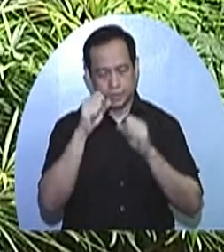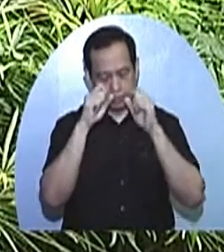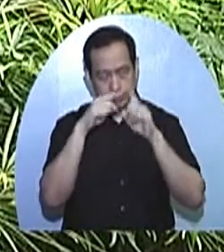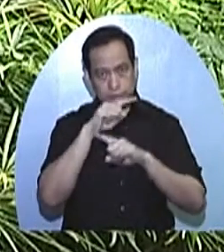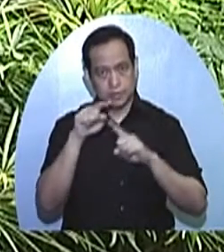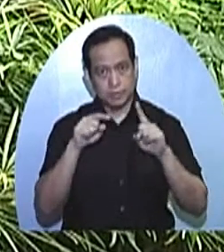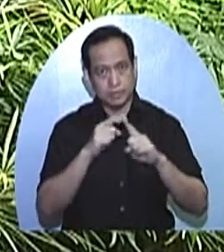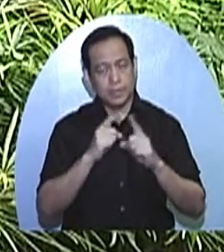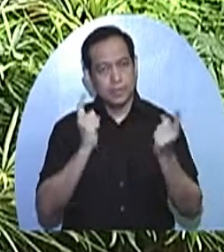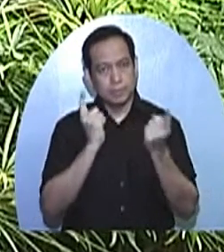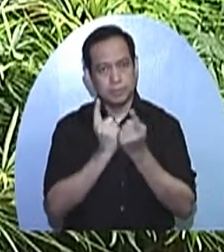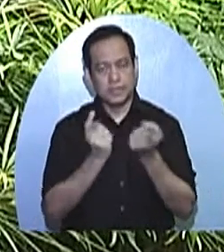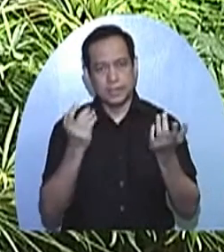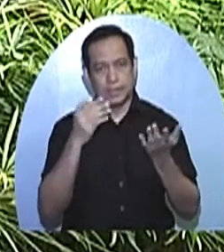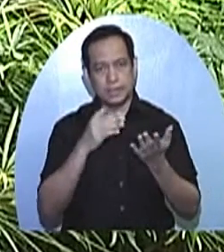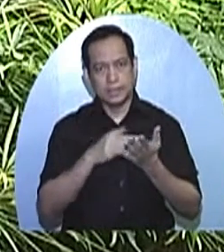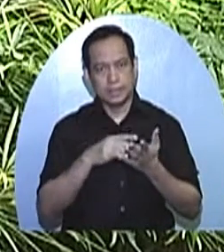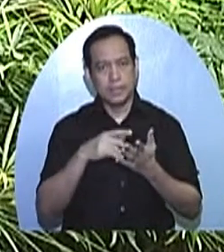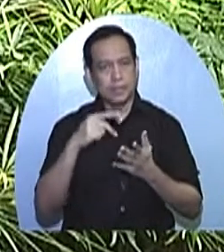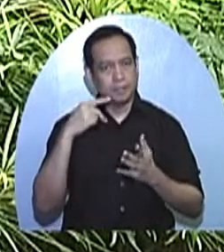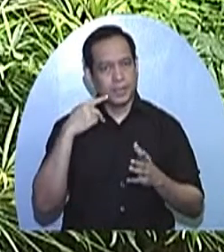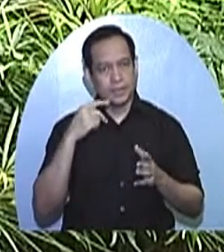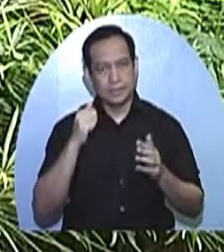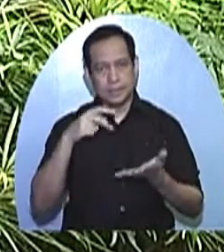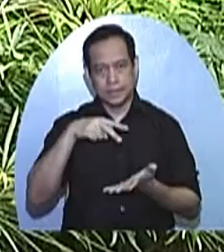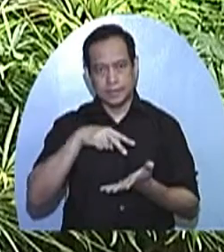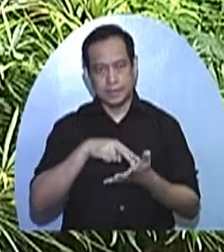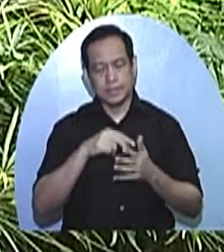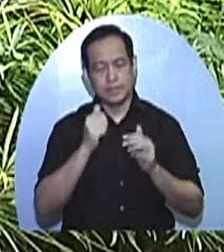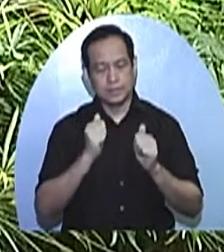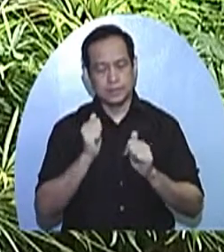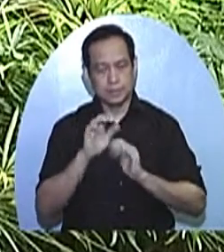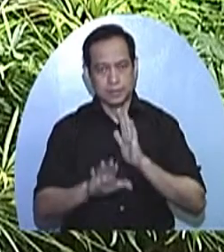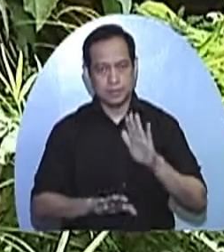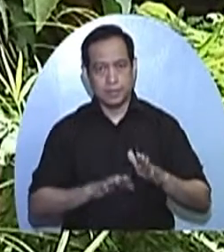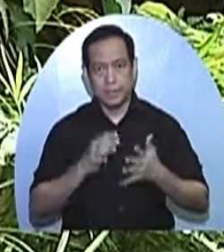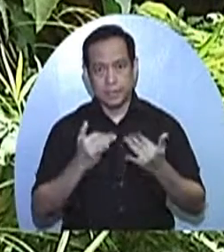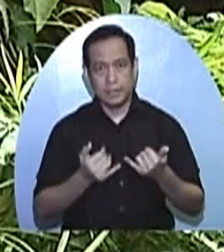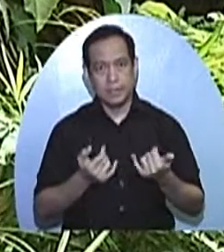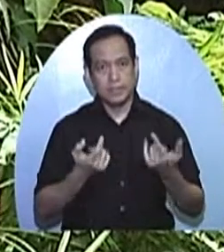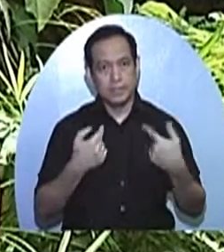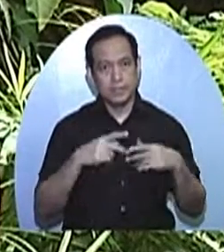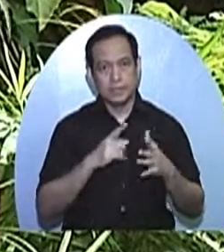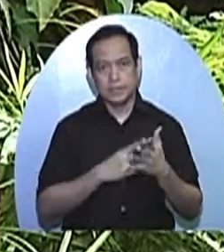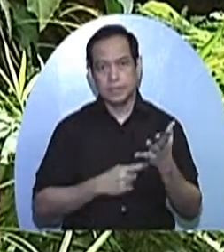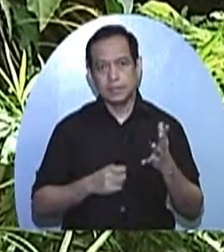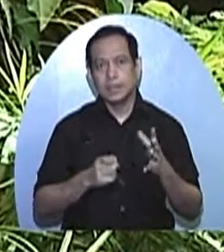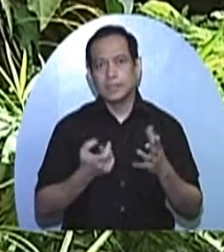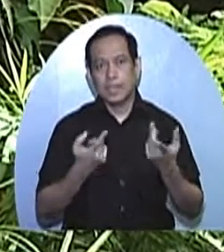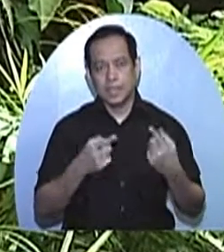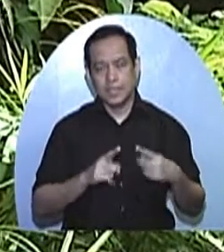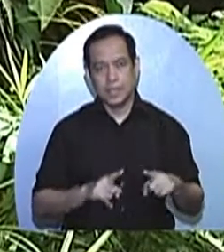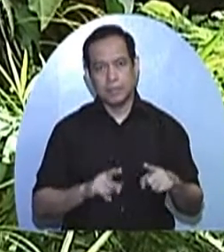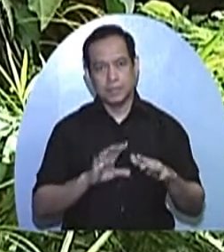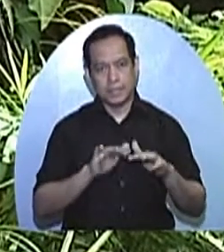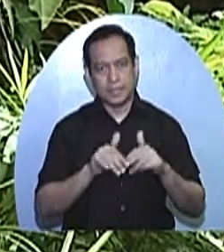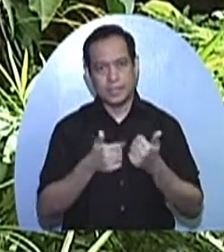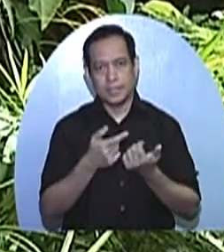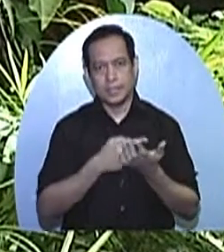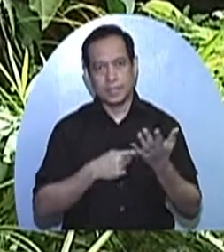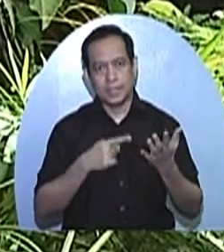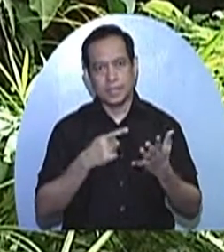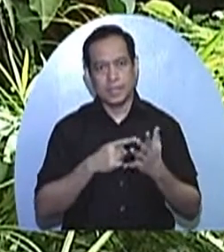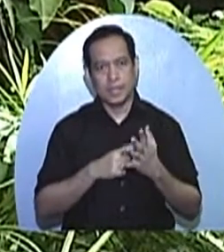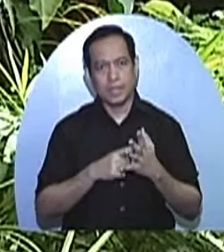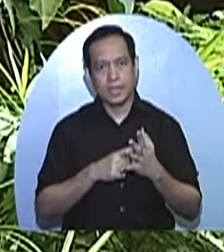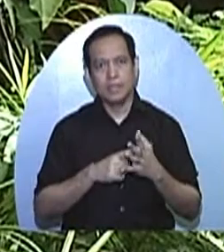nang muli naming makita si Princess na nakatayo at nakakalakad. Kamustahin natin si Princess at alamin natin kung paano